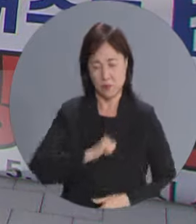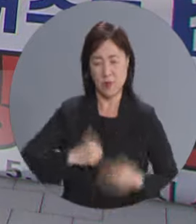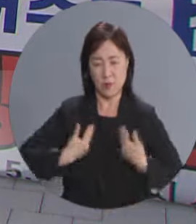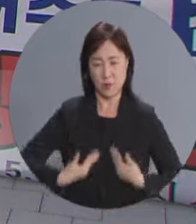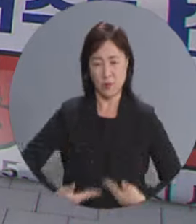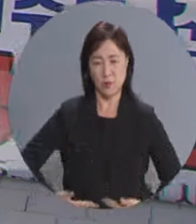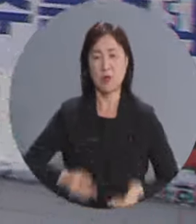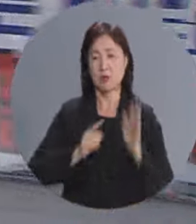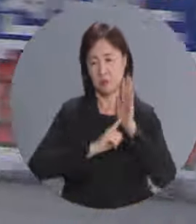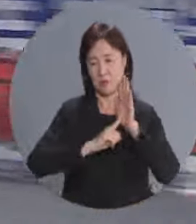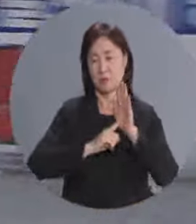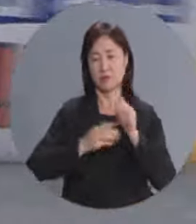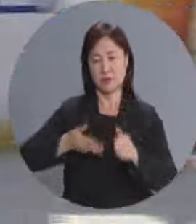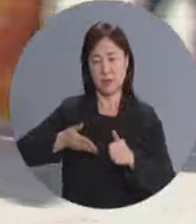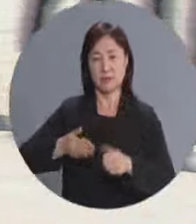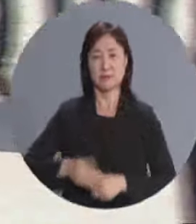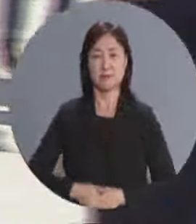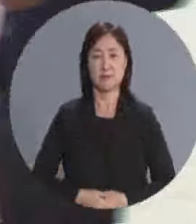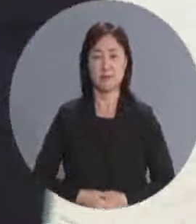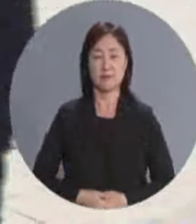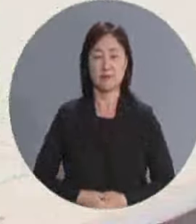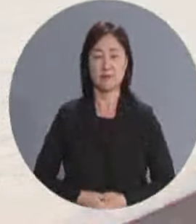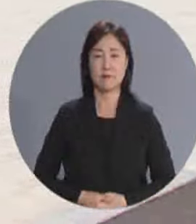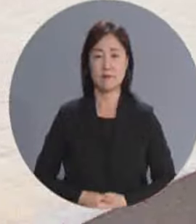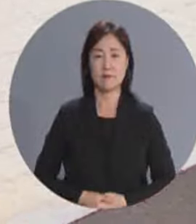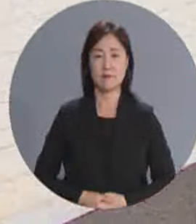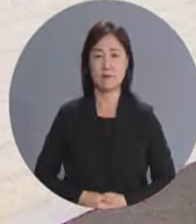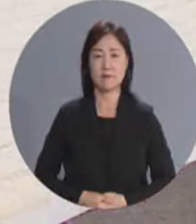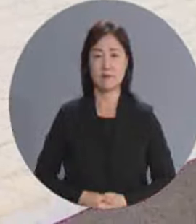모으자고 밝혔습니다 MBC 뉴스 유니다